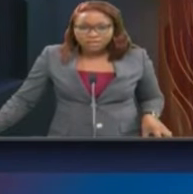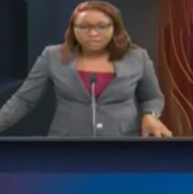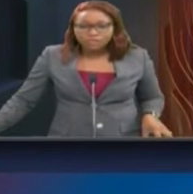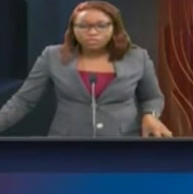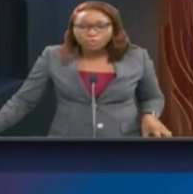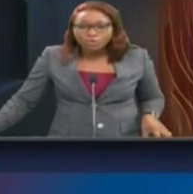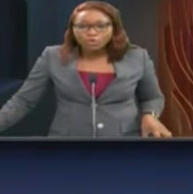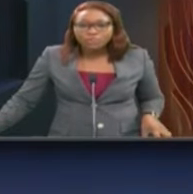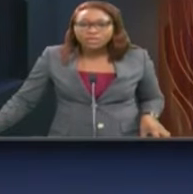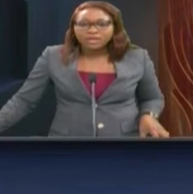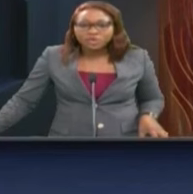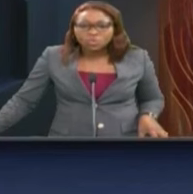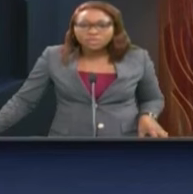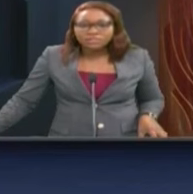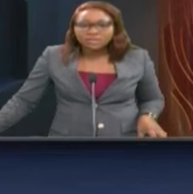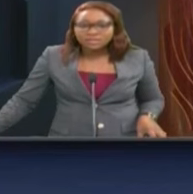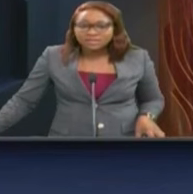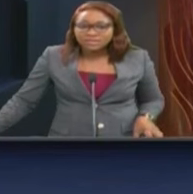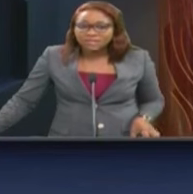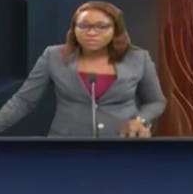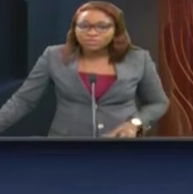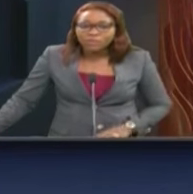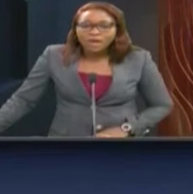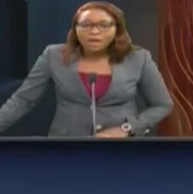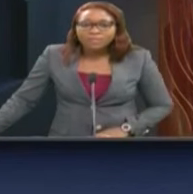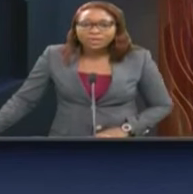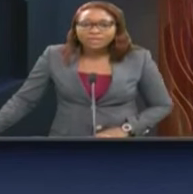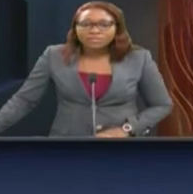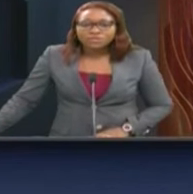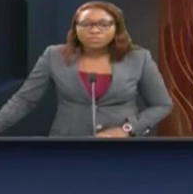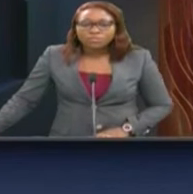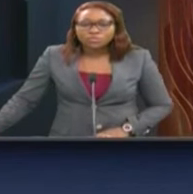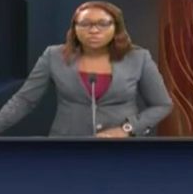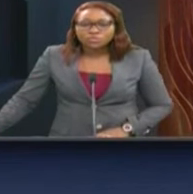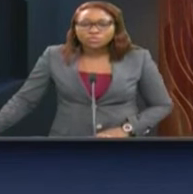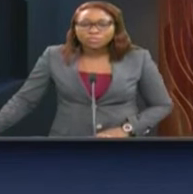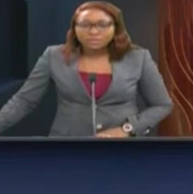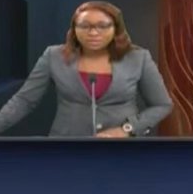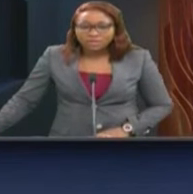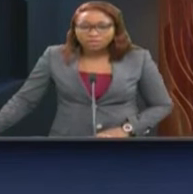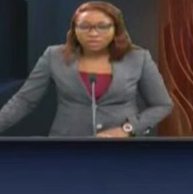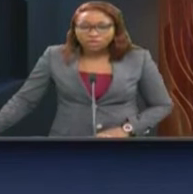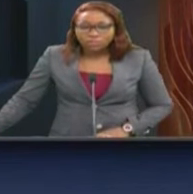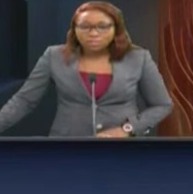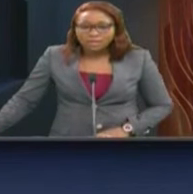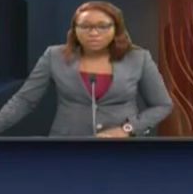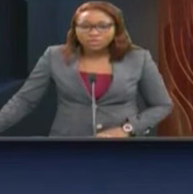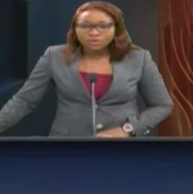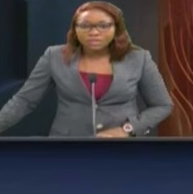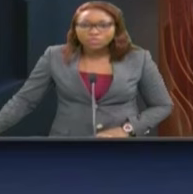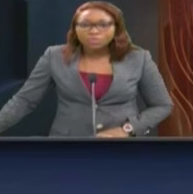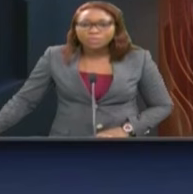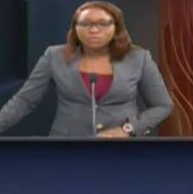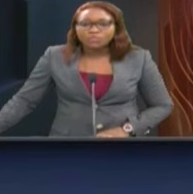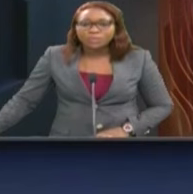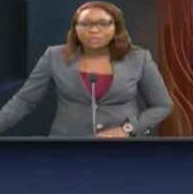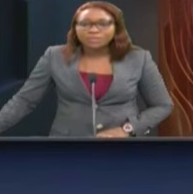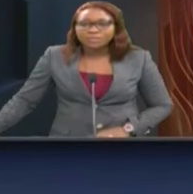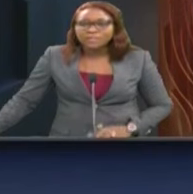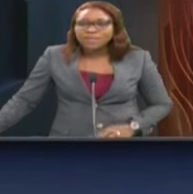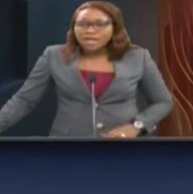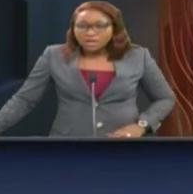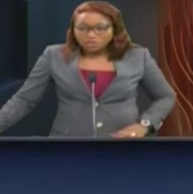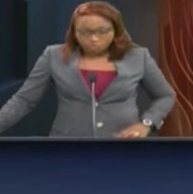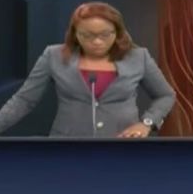nationale. C'est une preuve de l'inclusivité des élections pour Christophe Mbosso, président de la Chambre basse. Ceux qui n'ont pas voulu